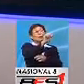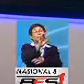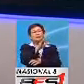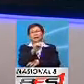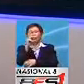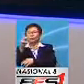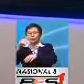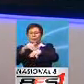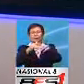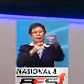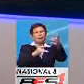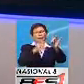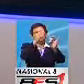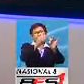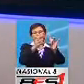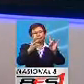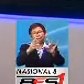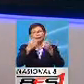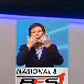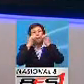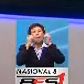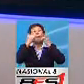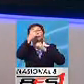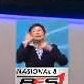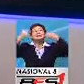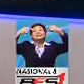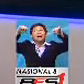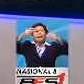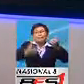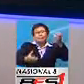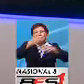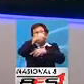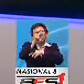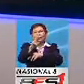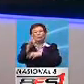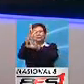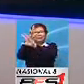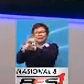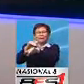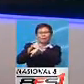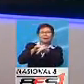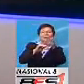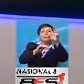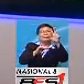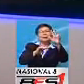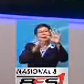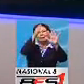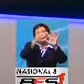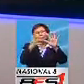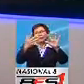kangsar 18 Jun nanti kemampuan itu berdasarkan kejayaan BN pada pru Dun Sarawak 5 Mei